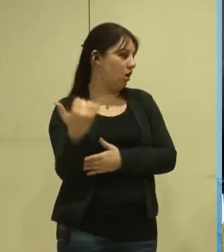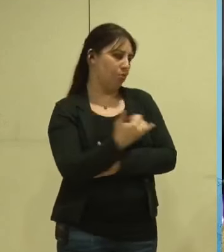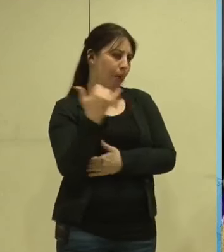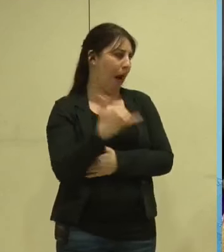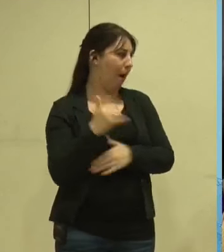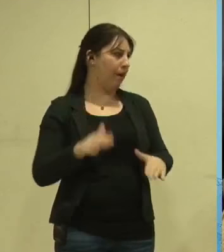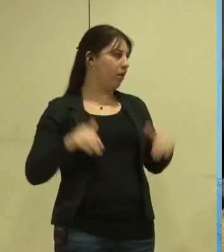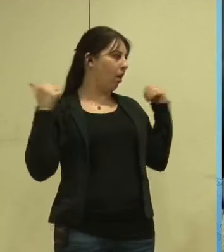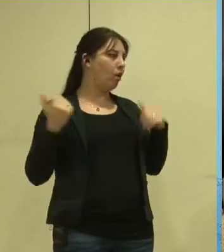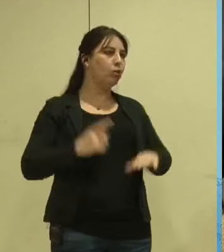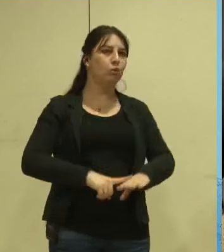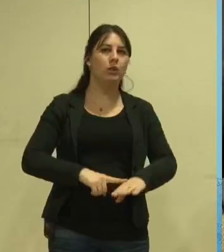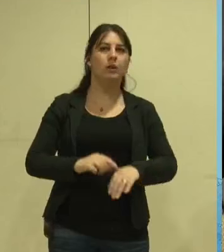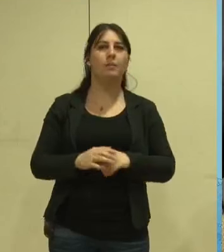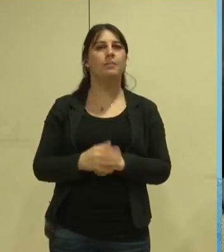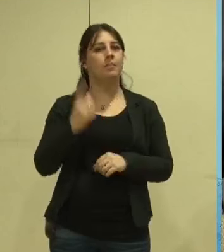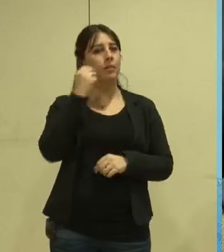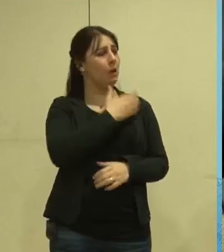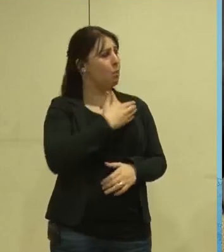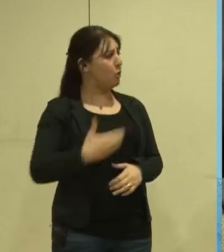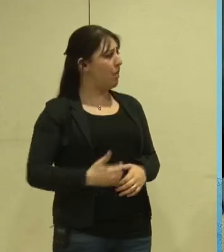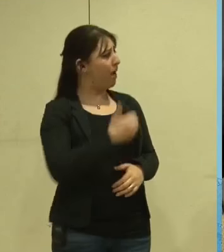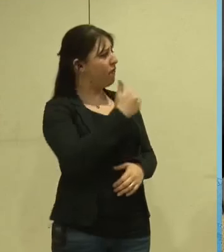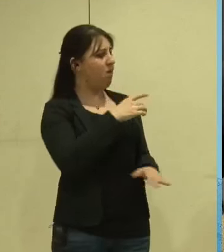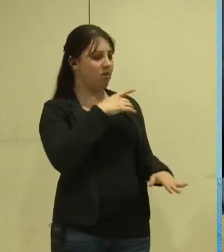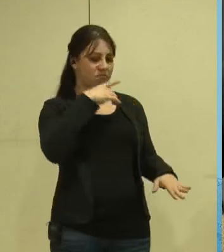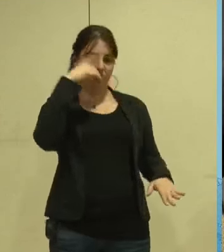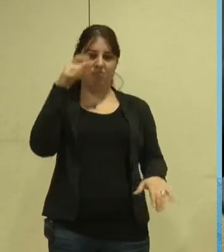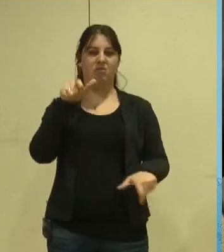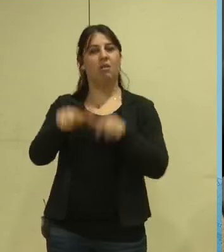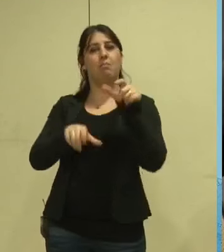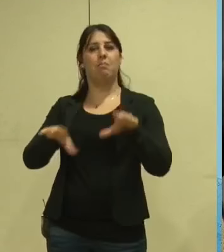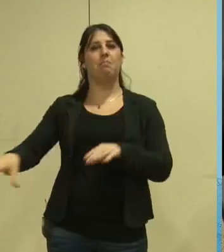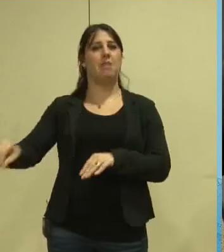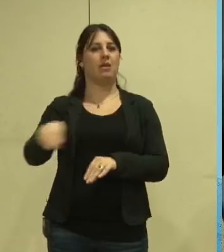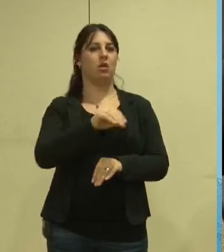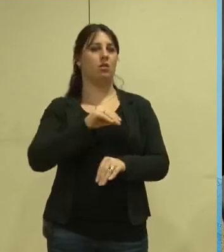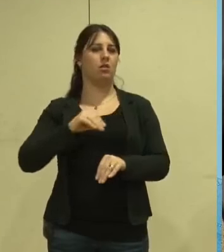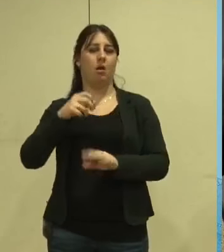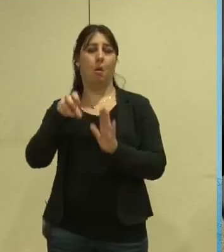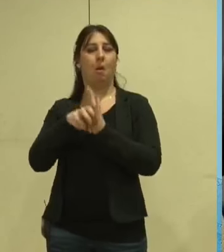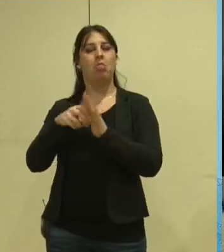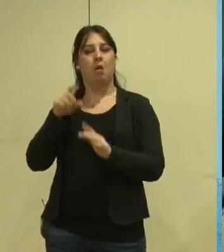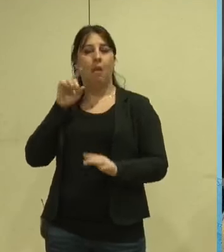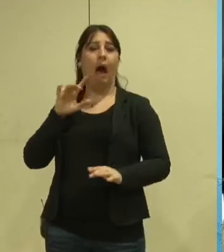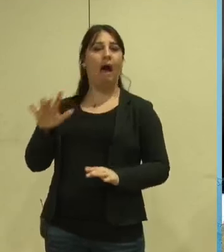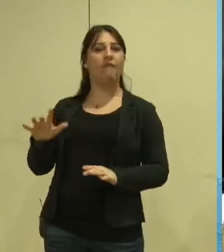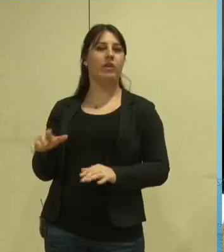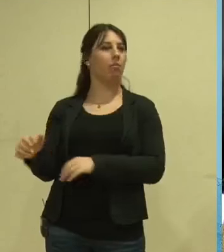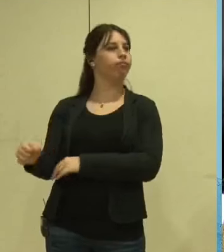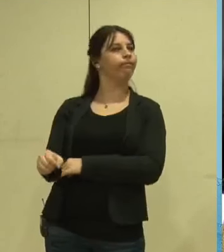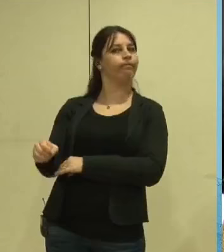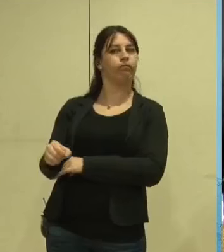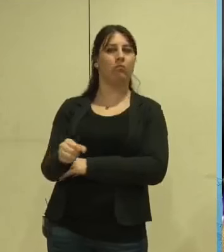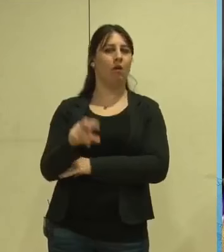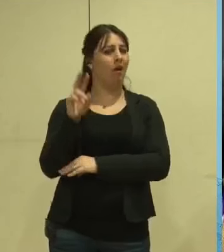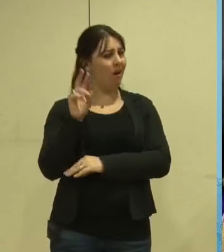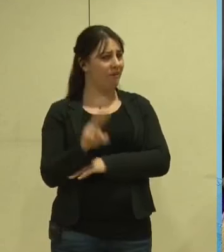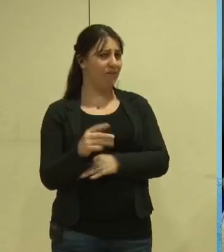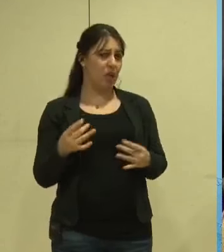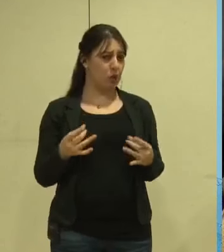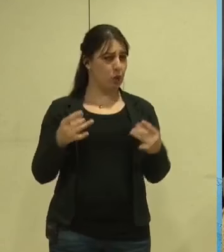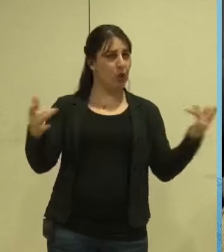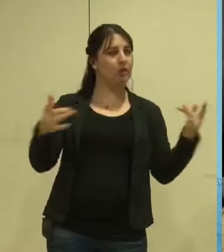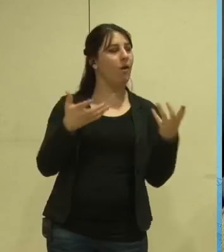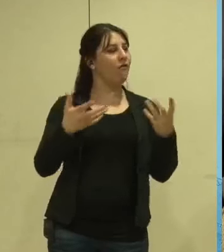sur bien d'autres, vous faites part, Monsieur le maire, d'un grand mépris de la vie des Grenoblois. Nous vous proposons donc, sur ce sujet sensible, de redorer